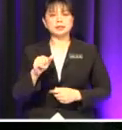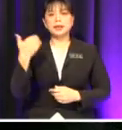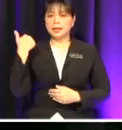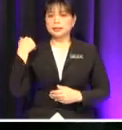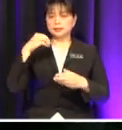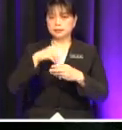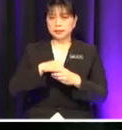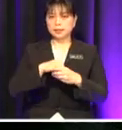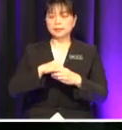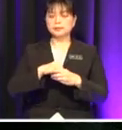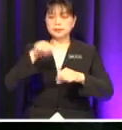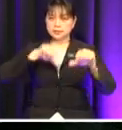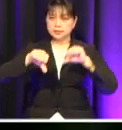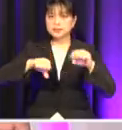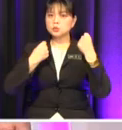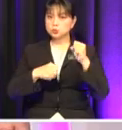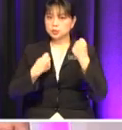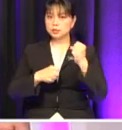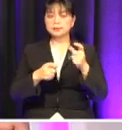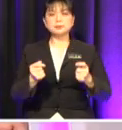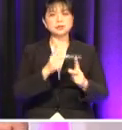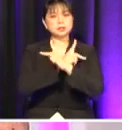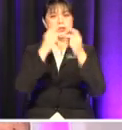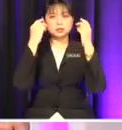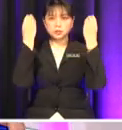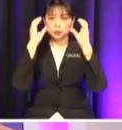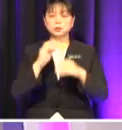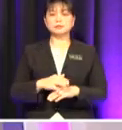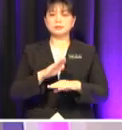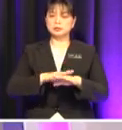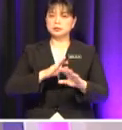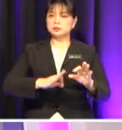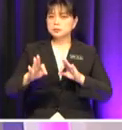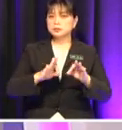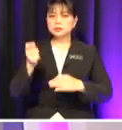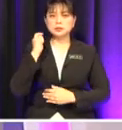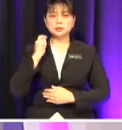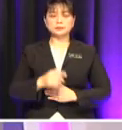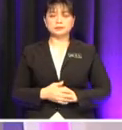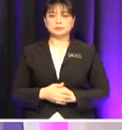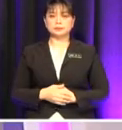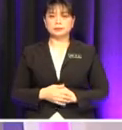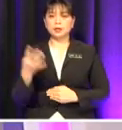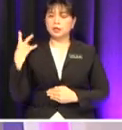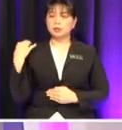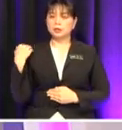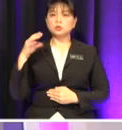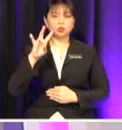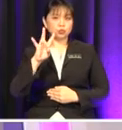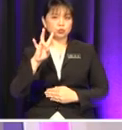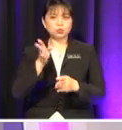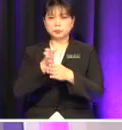dalam subjek Terima kasih banyak atasnya ada 7 bidang utama yang perlu